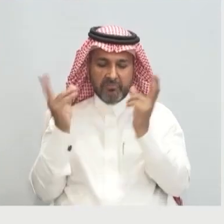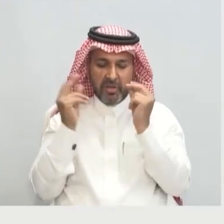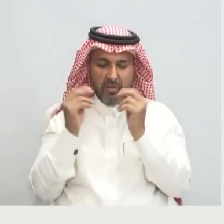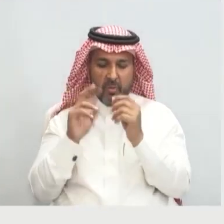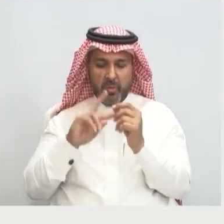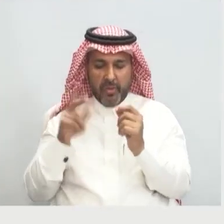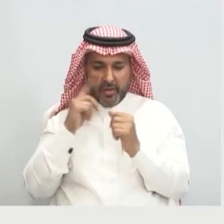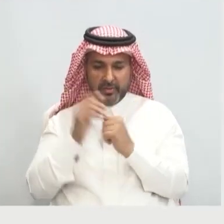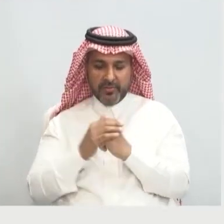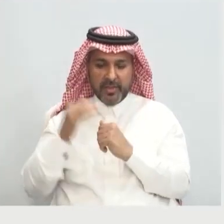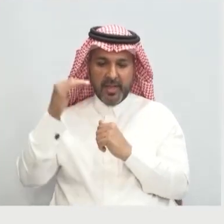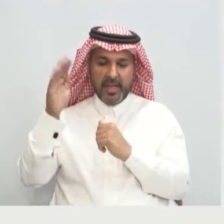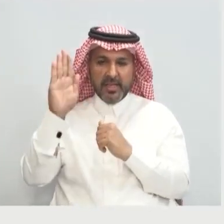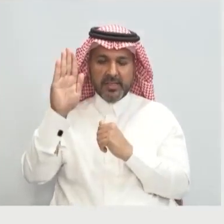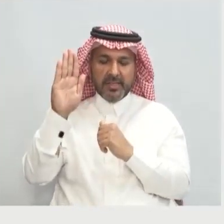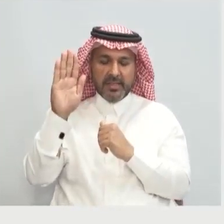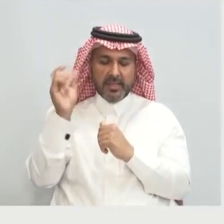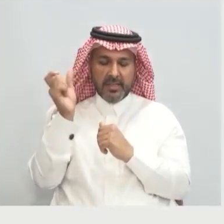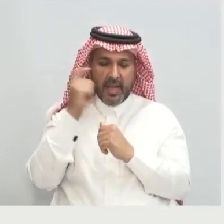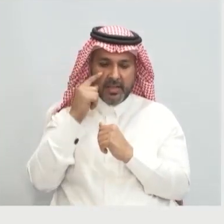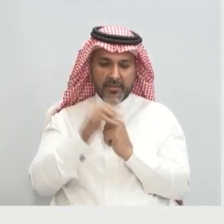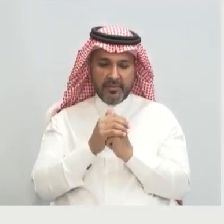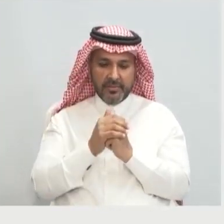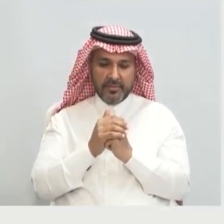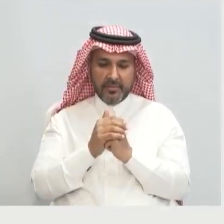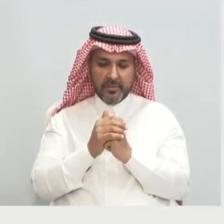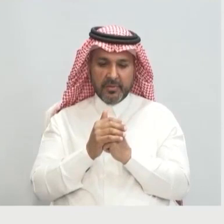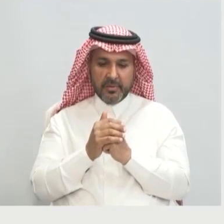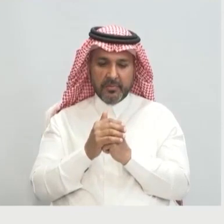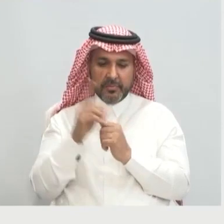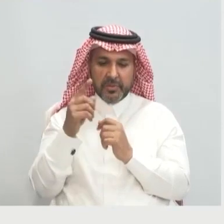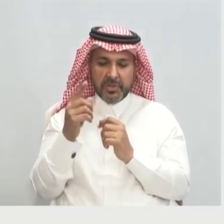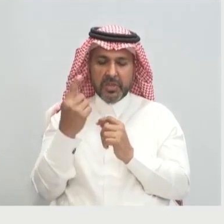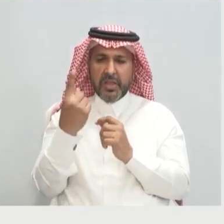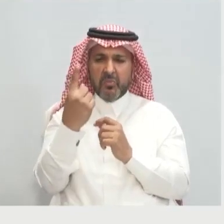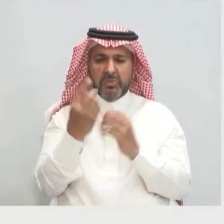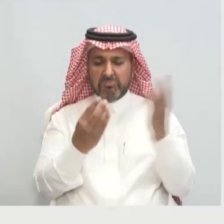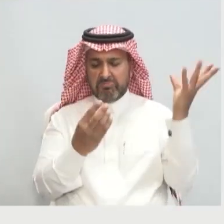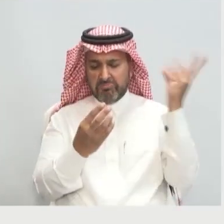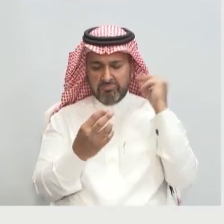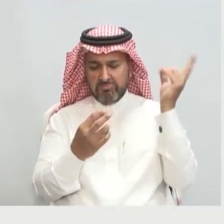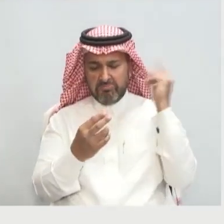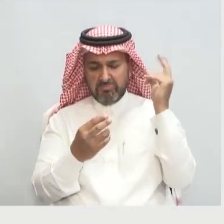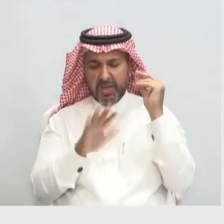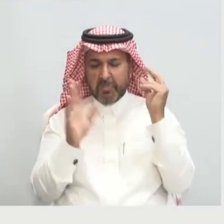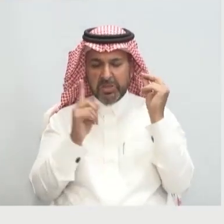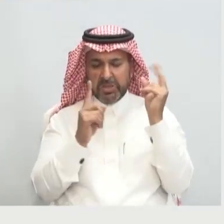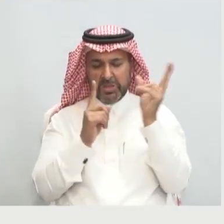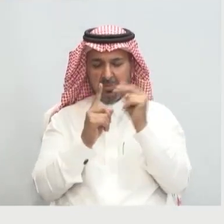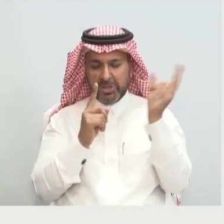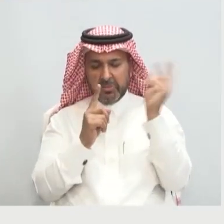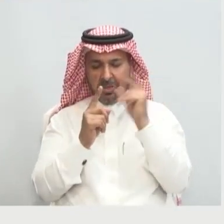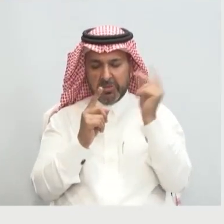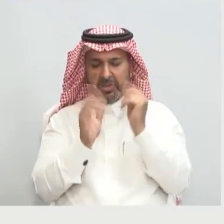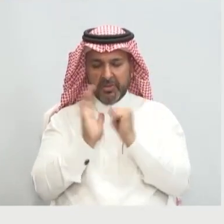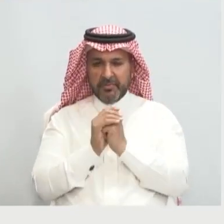مثلا حسن ليس له اتصالات فقط هو يتلقى تعليمات او اوامر من شخص واحد وبالتالي